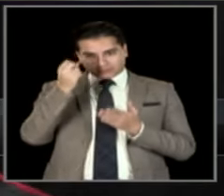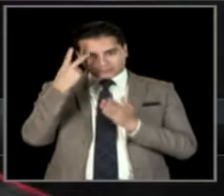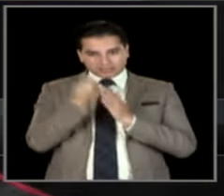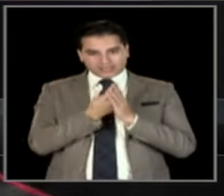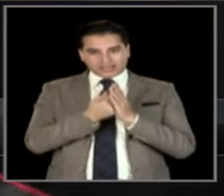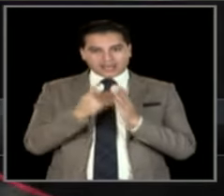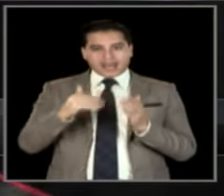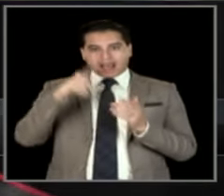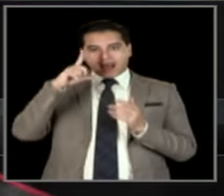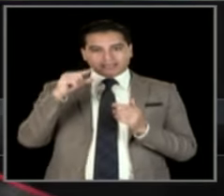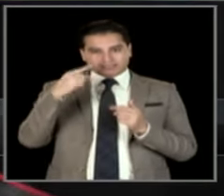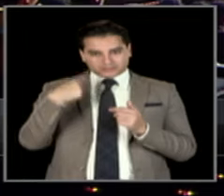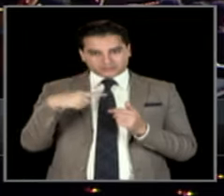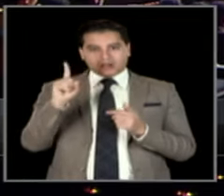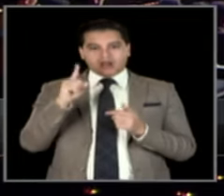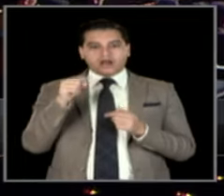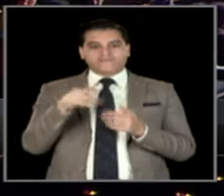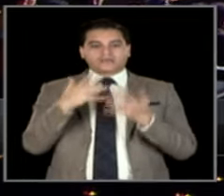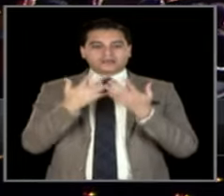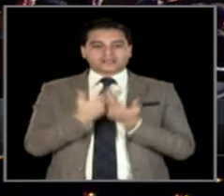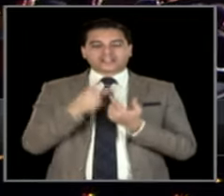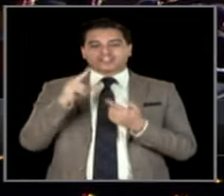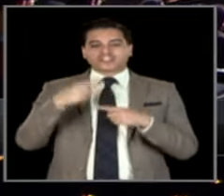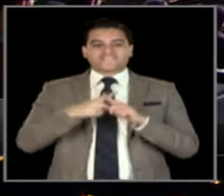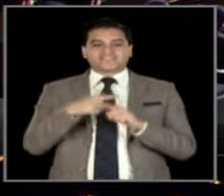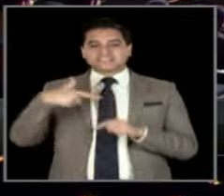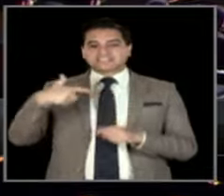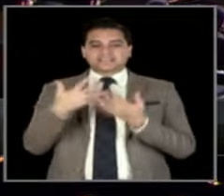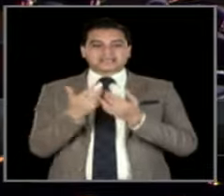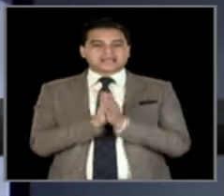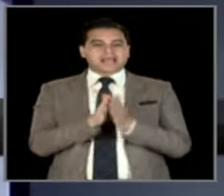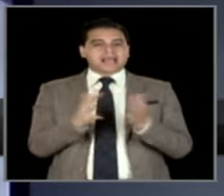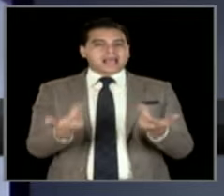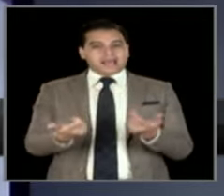خالد الحسين. صح. ما هو حاصل ضرب 20-60؟